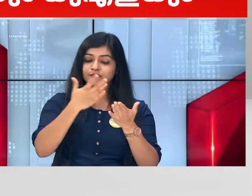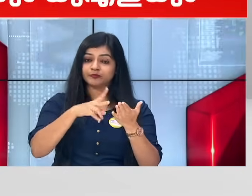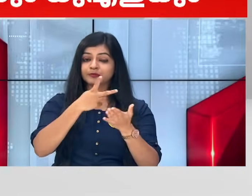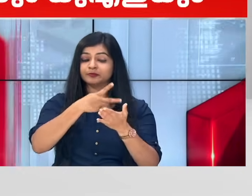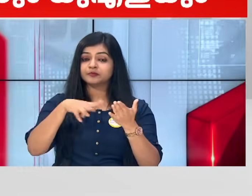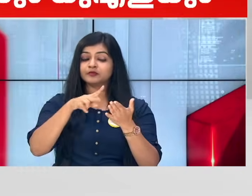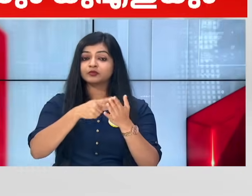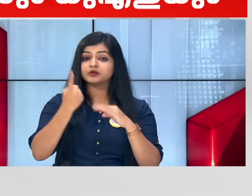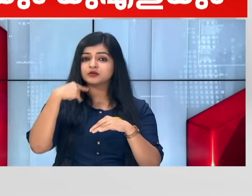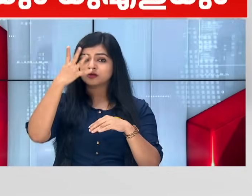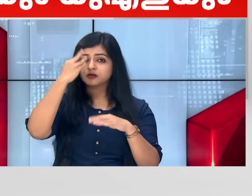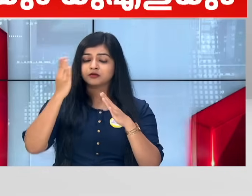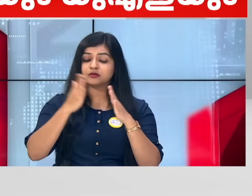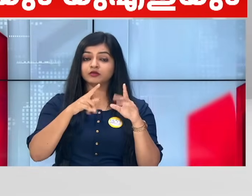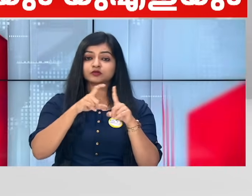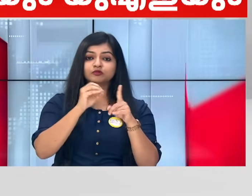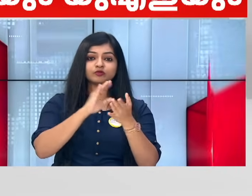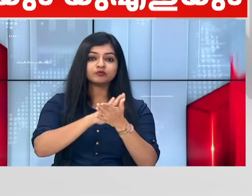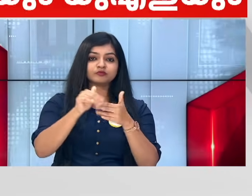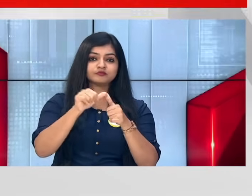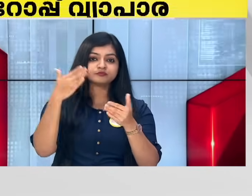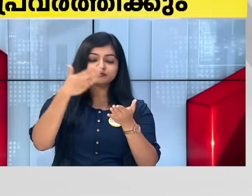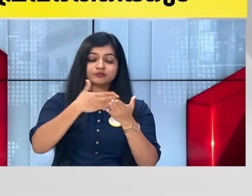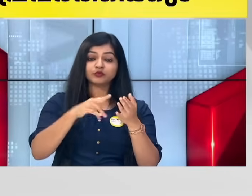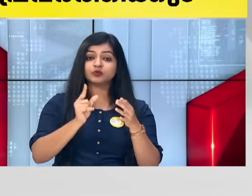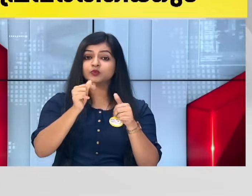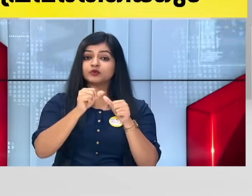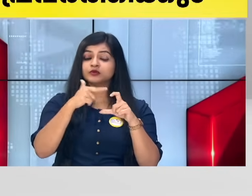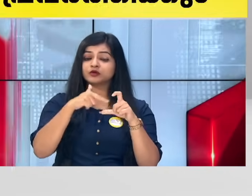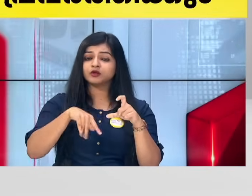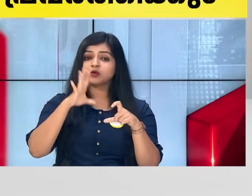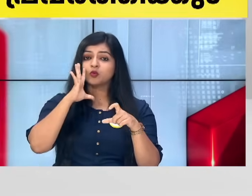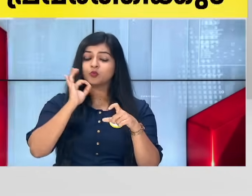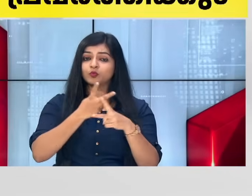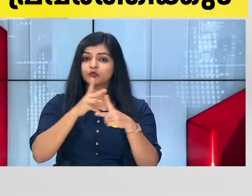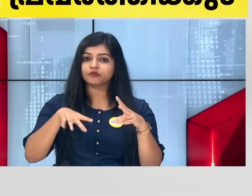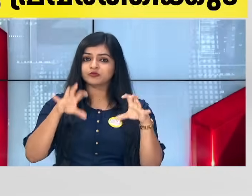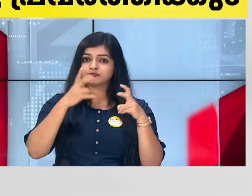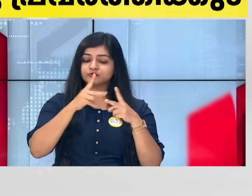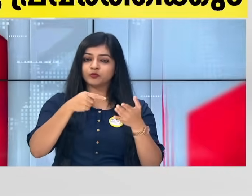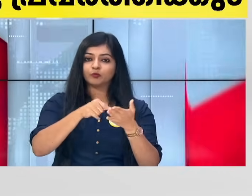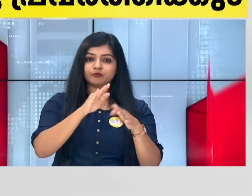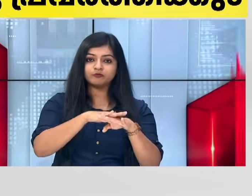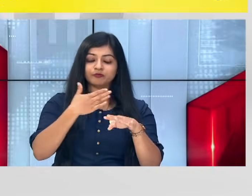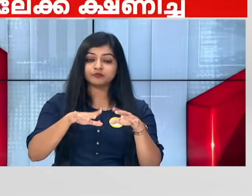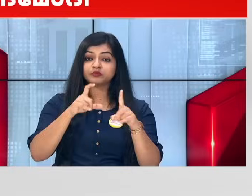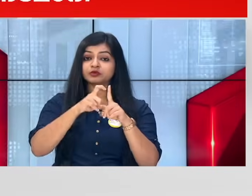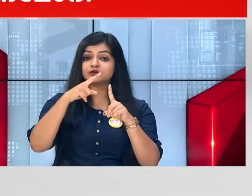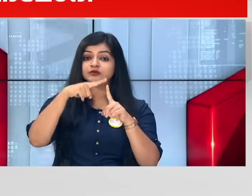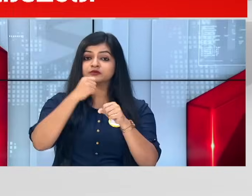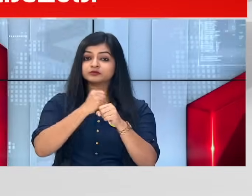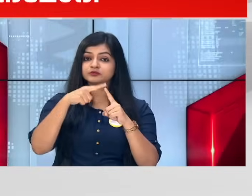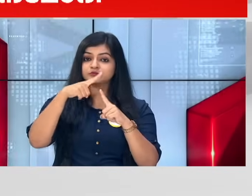അദ്ദേഹം ദോഹയിൽ എത്തിയത്. UAEയിൽ നിരവധി സുപ്രധാന കരാറുകളിൽ ഒപ്പുവെച്ചിരുന്നു. ഡിജിറ്റൽ രംഗത്ത്